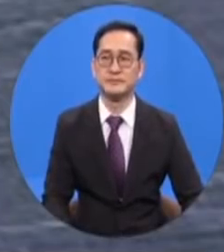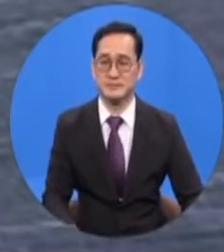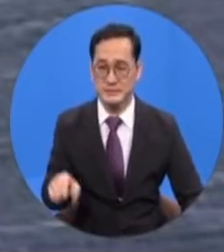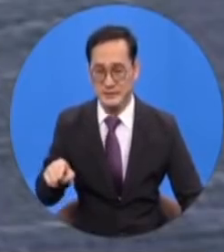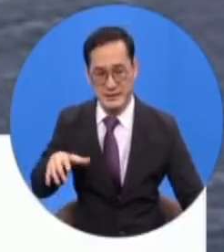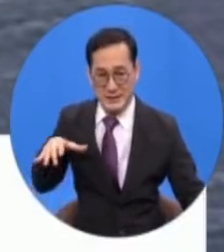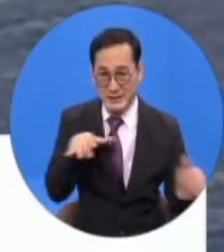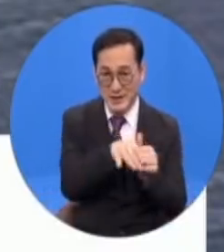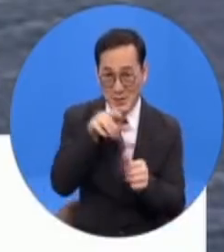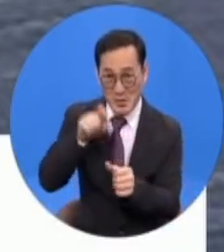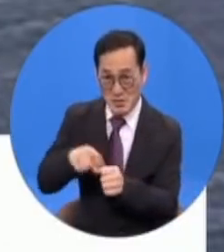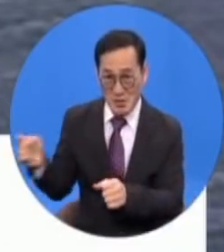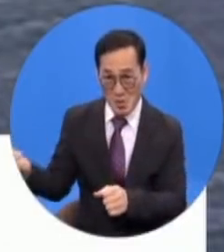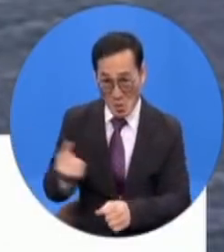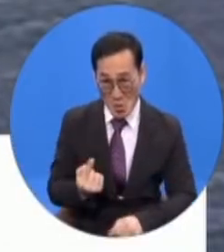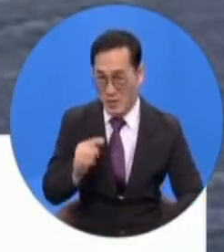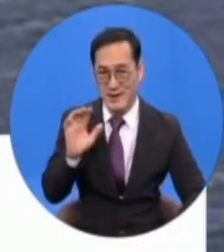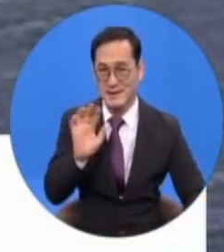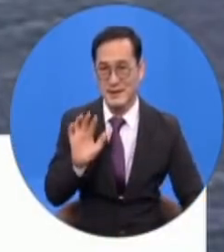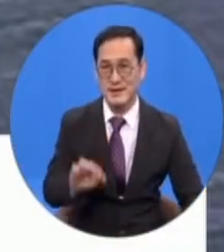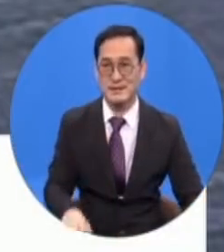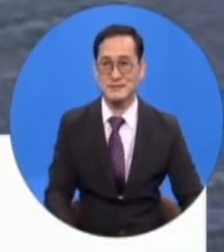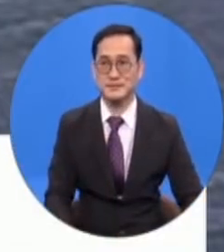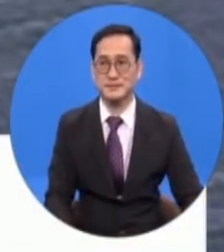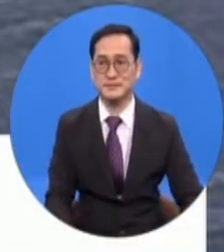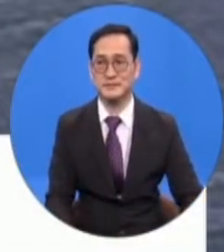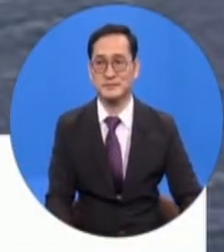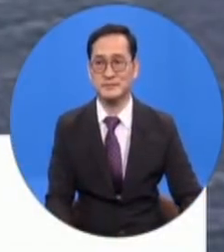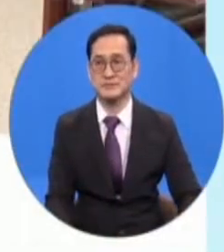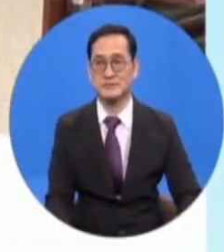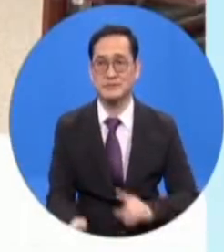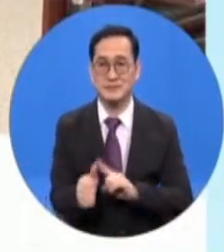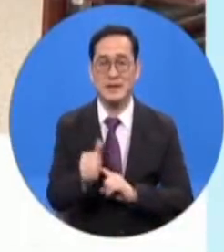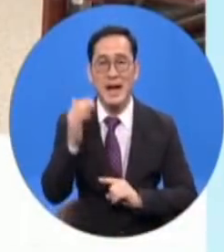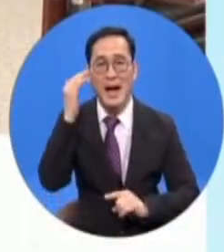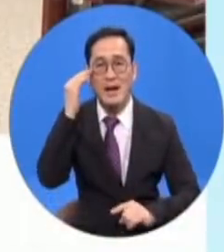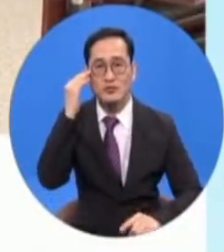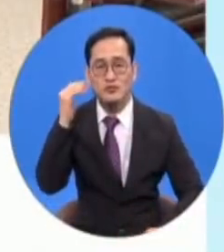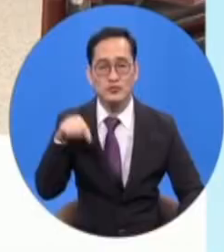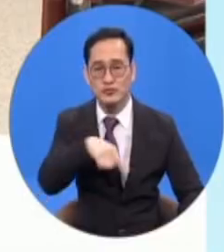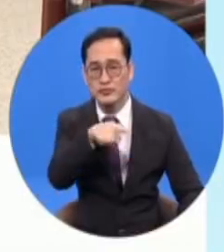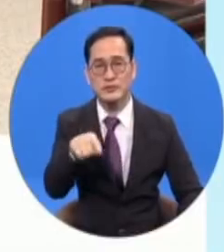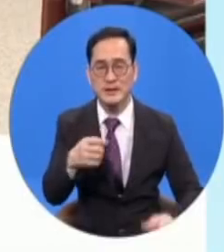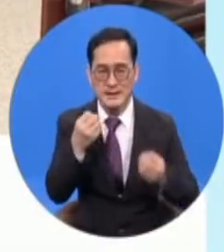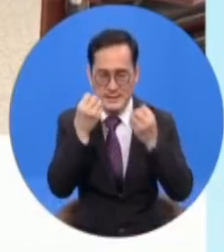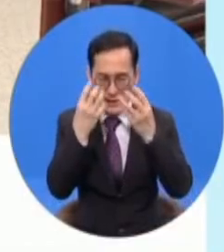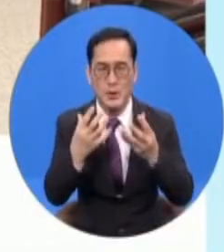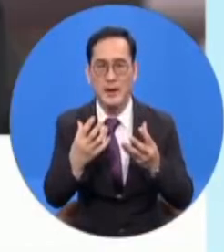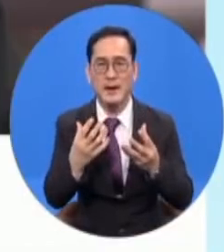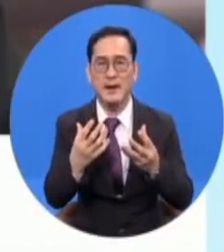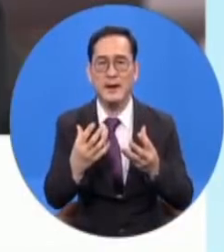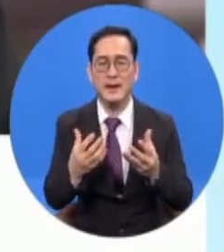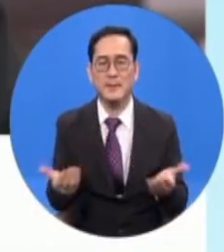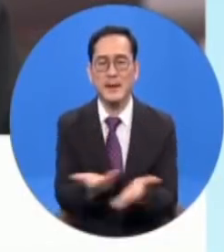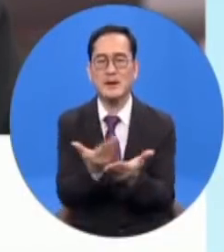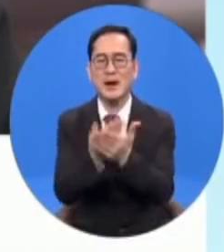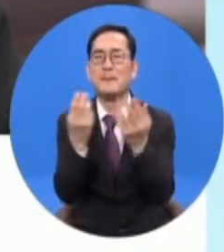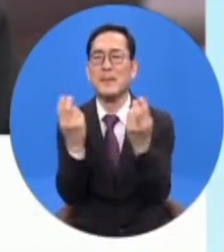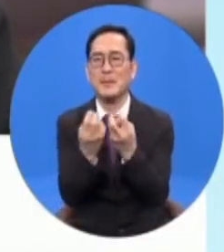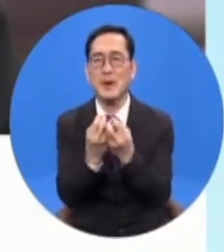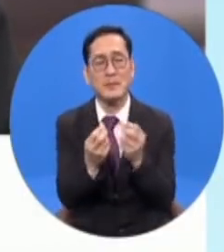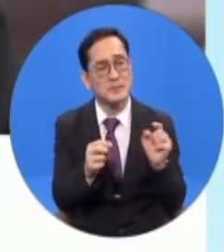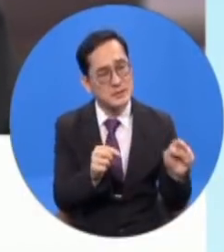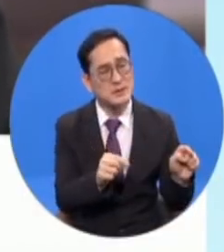후보를 저격하기 위해서 나온 것 같은데 네. 저 자리에서 윤희숙 의원은 대한민국을 리부팅할 수 있는 프로세스를 제안했고 네. 그게 이재명 후보의